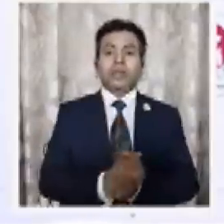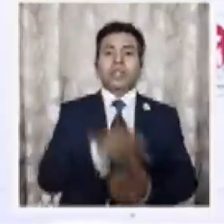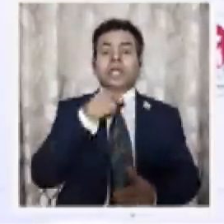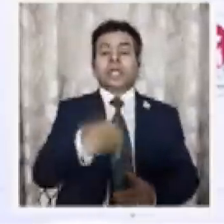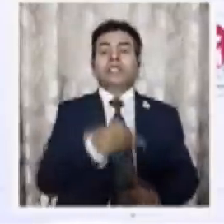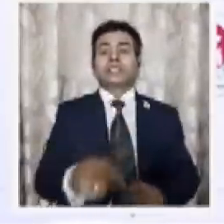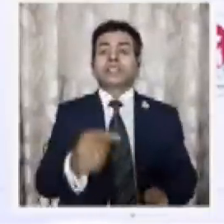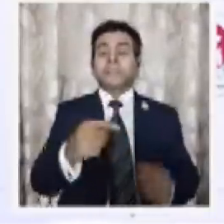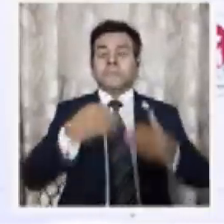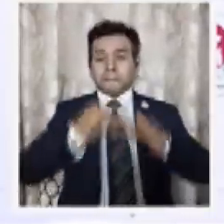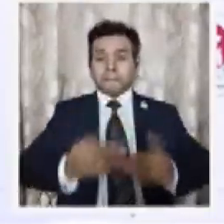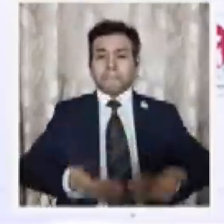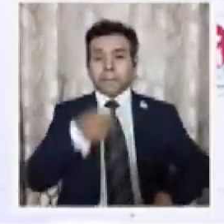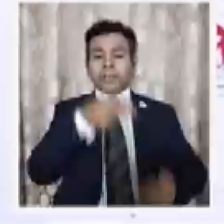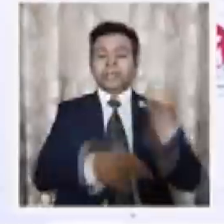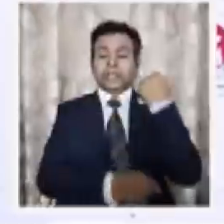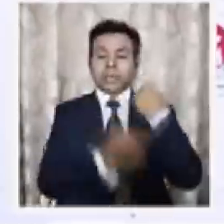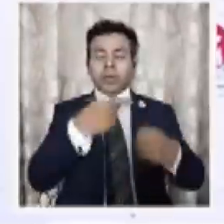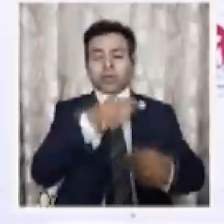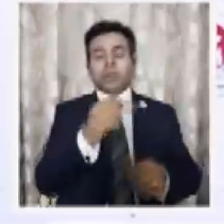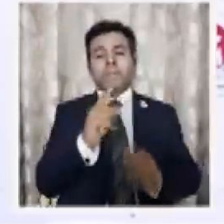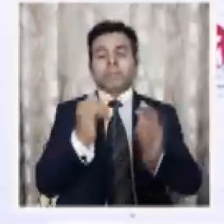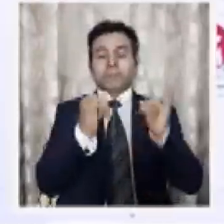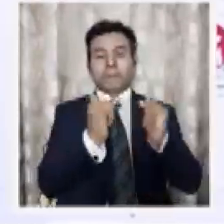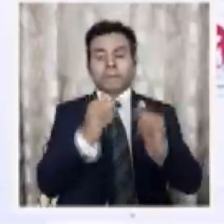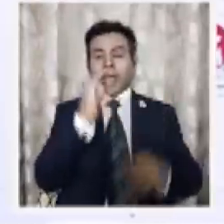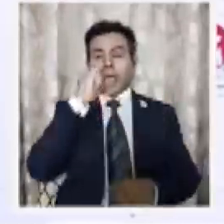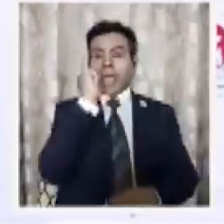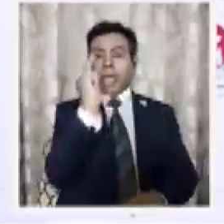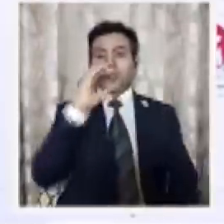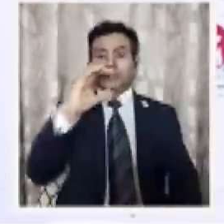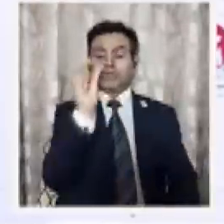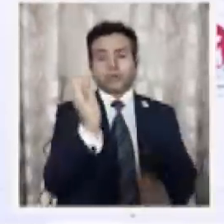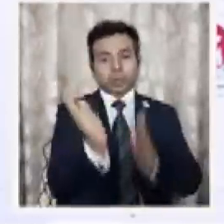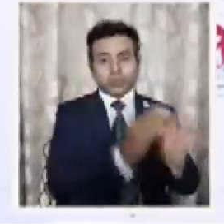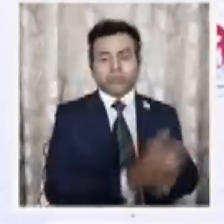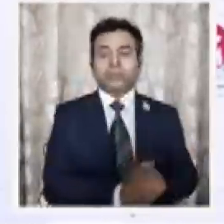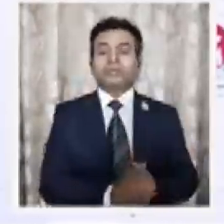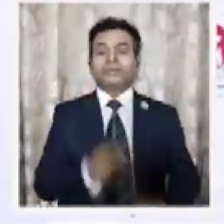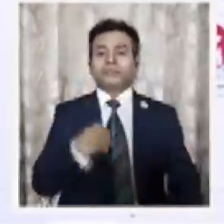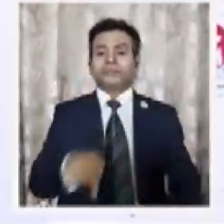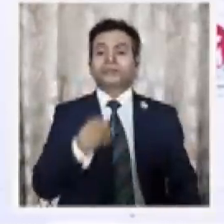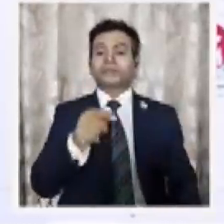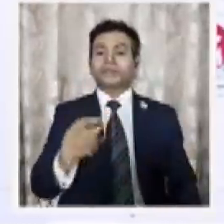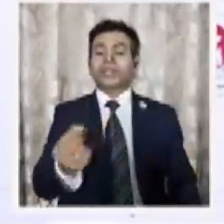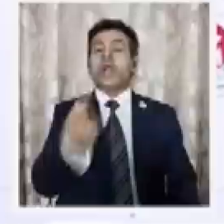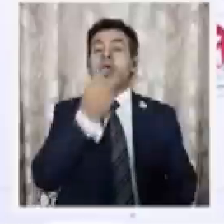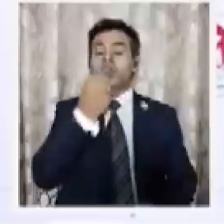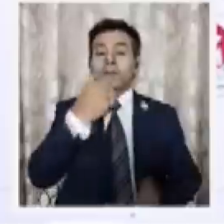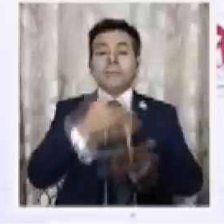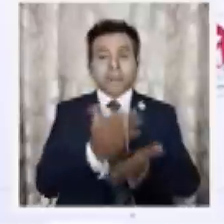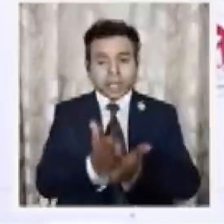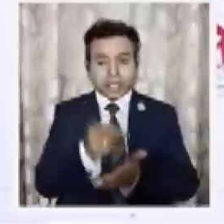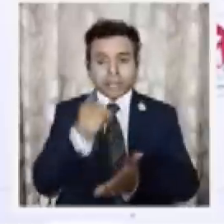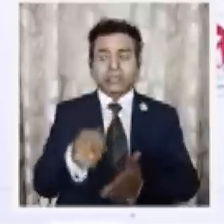জন্য, সার্জারি এবং গাইনি বিভাগের জন্য এবং অন্যান্য বিভাগের জন্য। অনেক সময় মেডিসিন বিভাগের রোগী বেশি